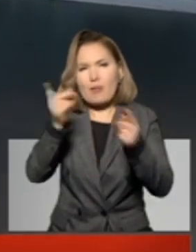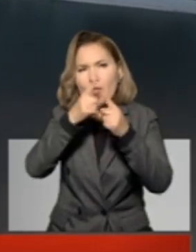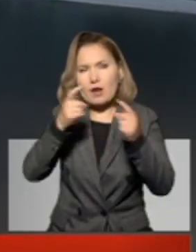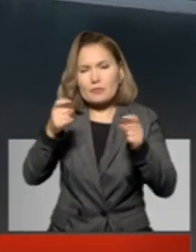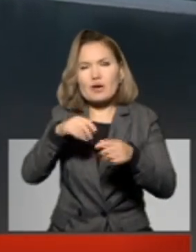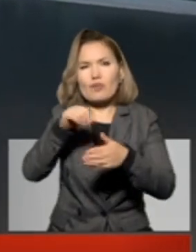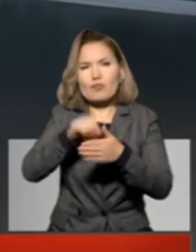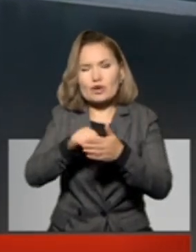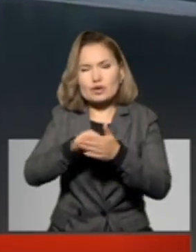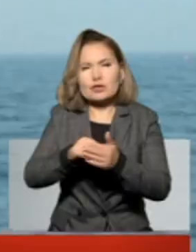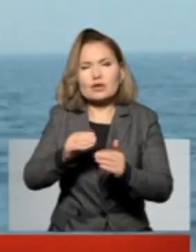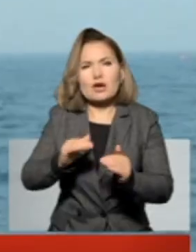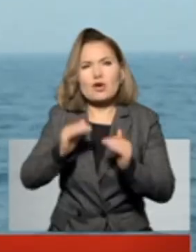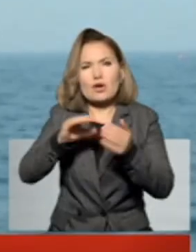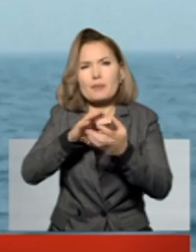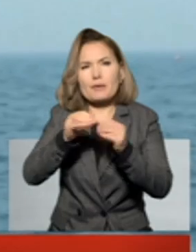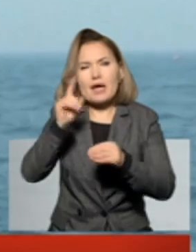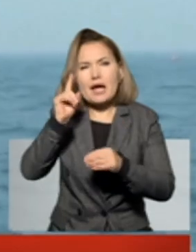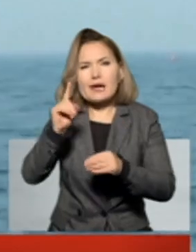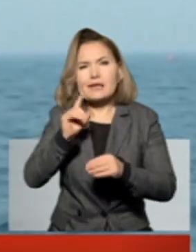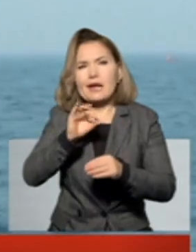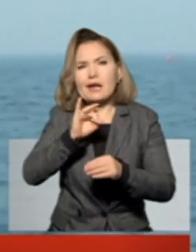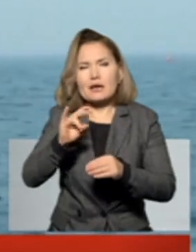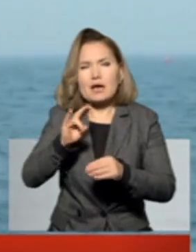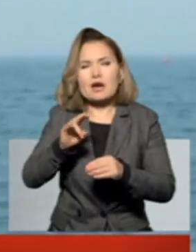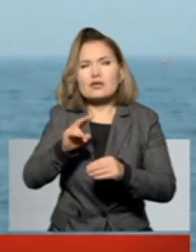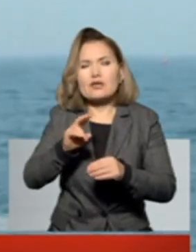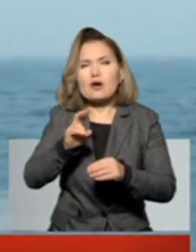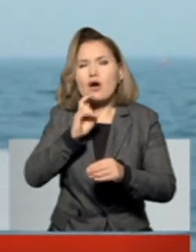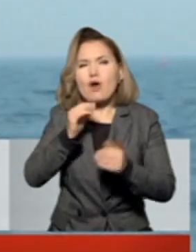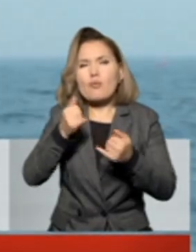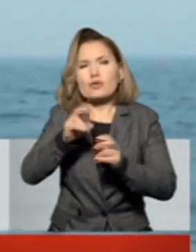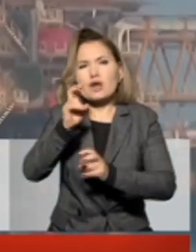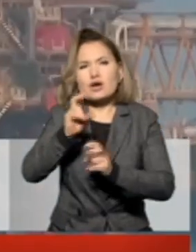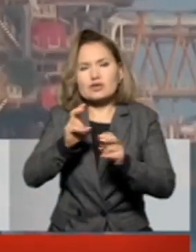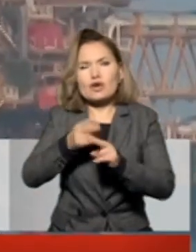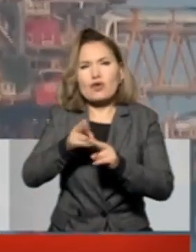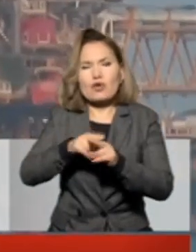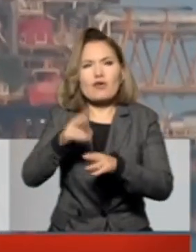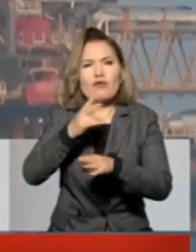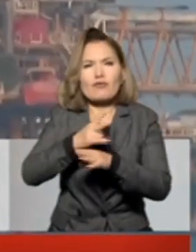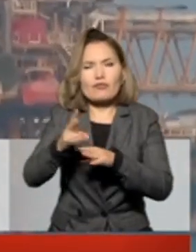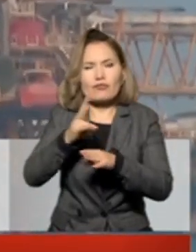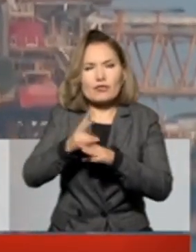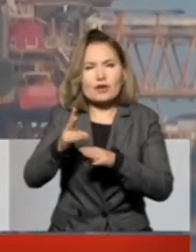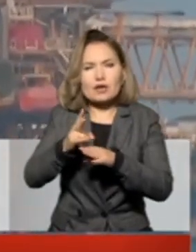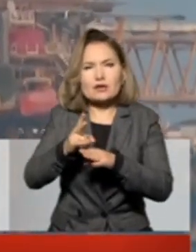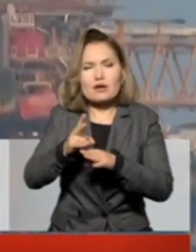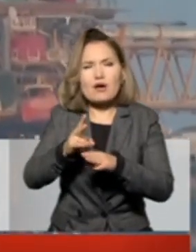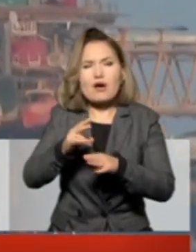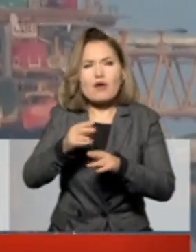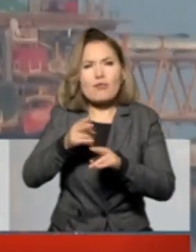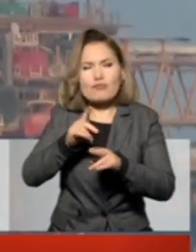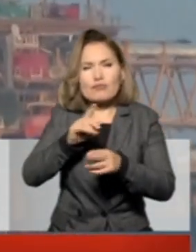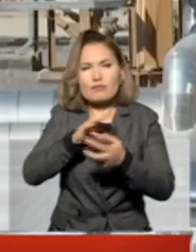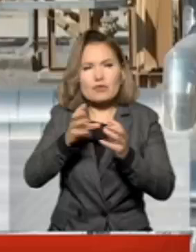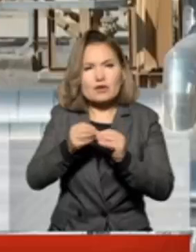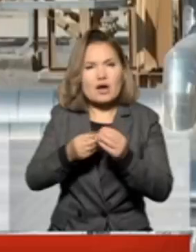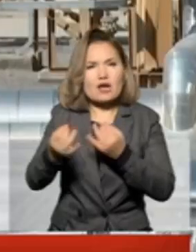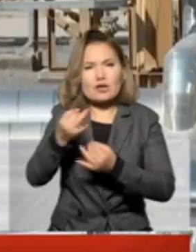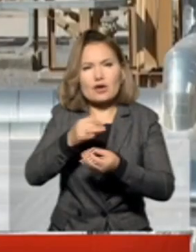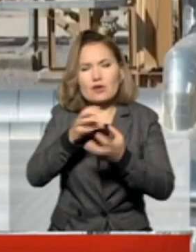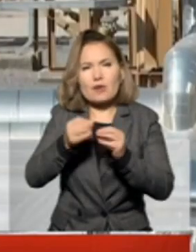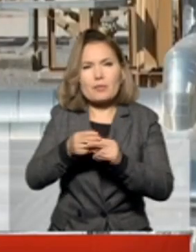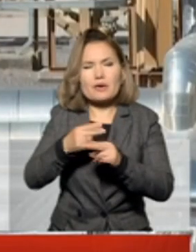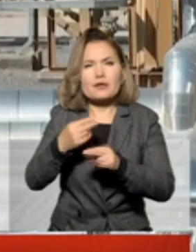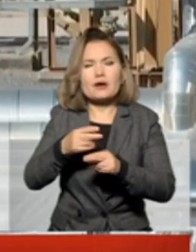болған. Ағай басшысы Израиль Иранның мұнай зауыттарына соққы бере ме деген сұраққа. Біз оны талқылап жатырмыз деп жауап берді. Дүйсенбіден бері